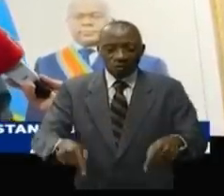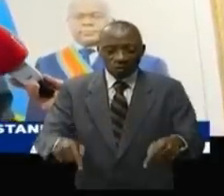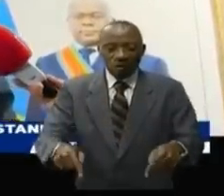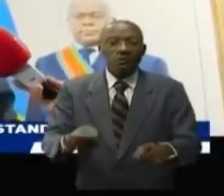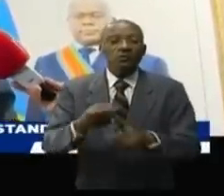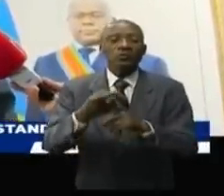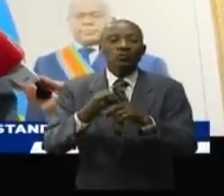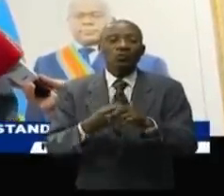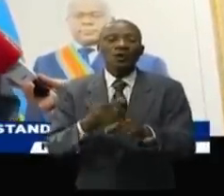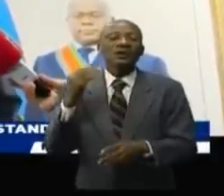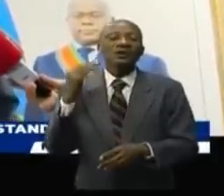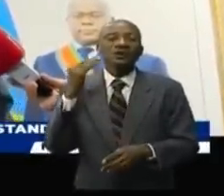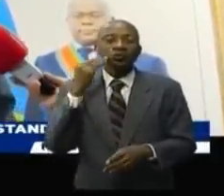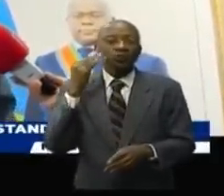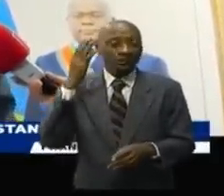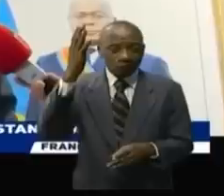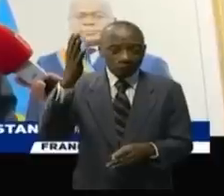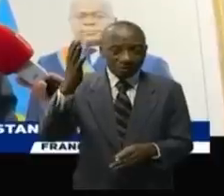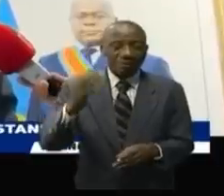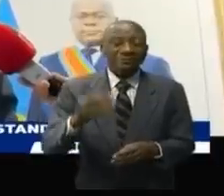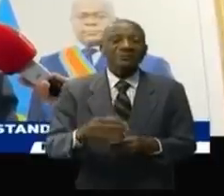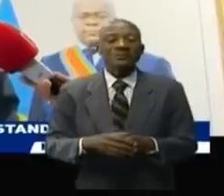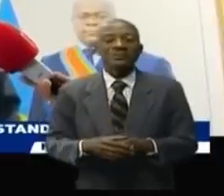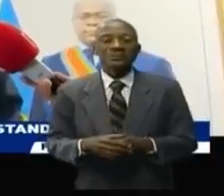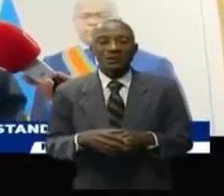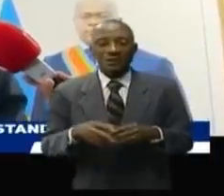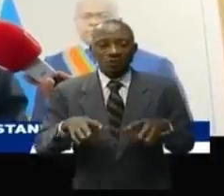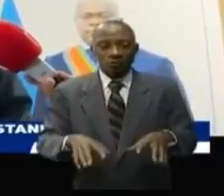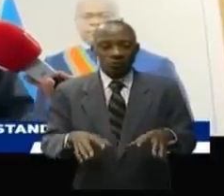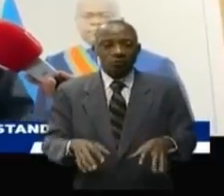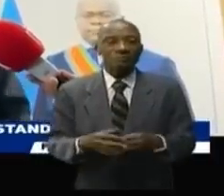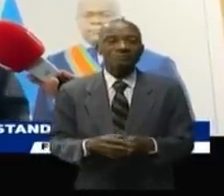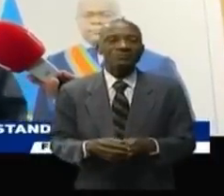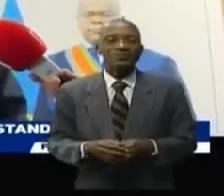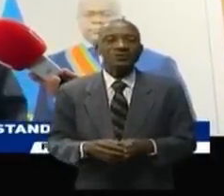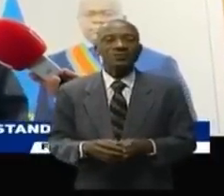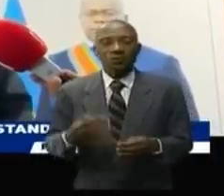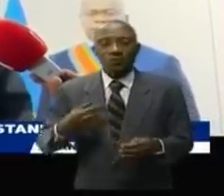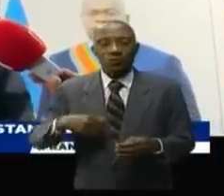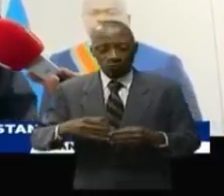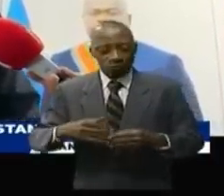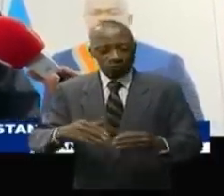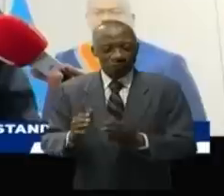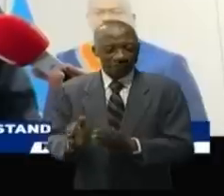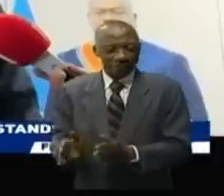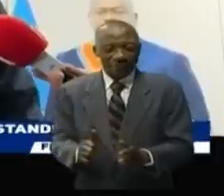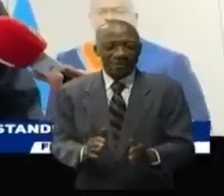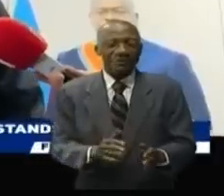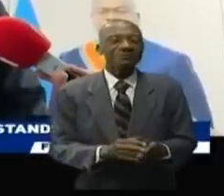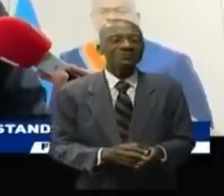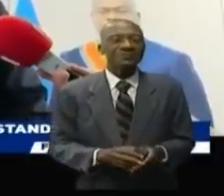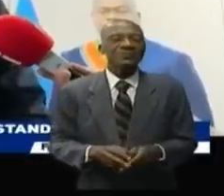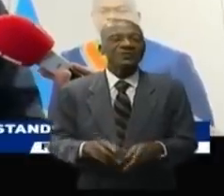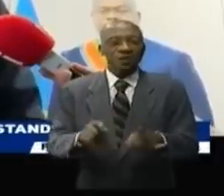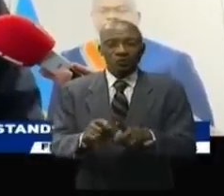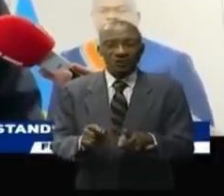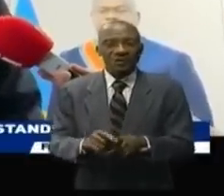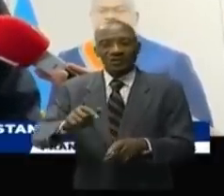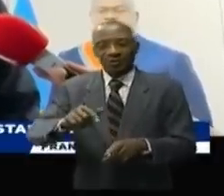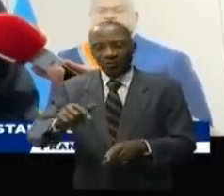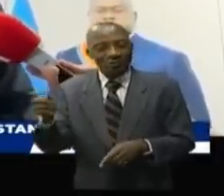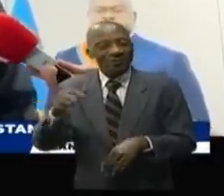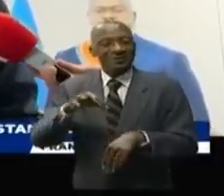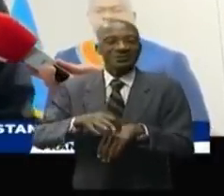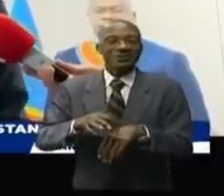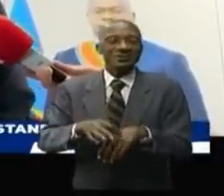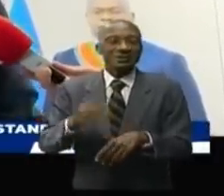présentiel, et donc c'était une très très grande rencontre que nous avons eue ici. Et donc ces jeux seront une autre occasion pour que justement les jeunes puissent se